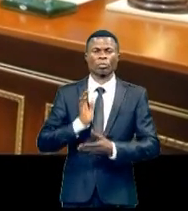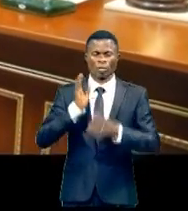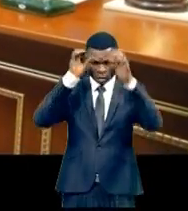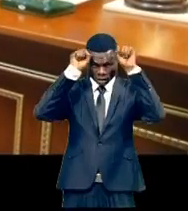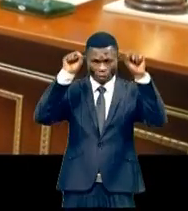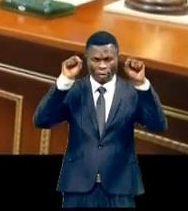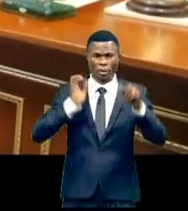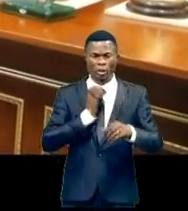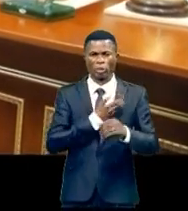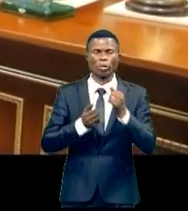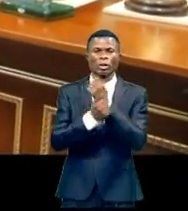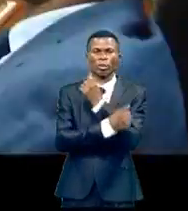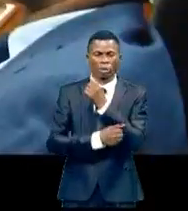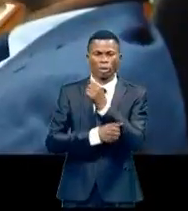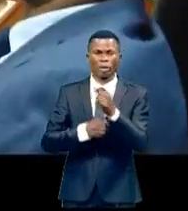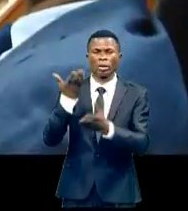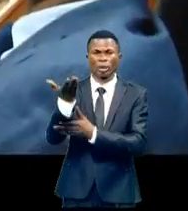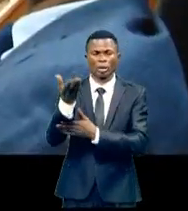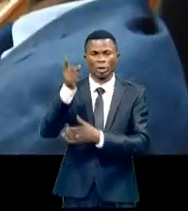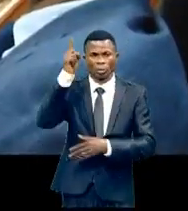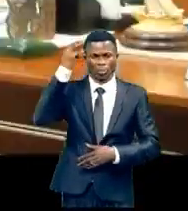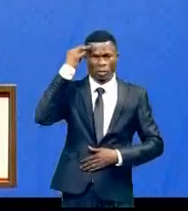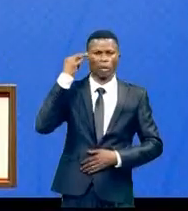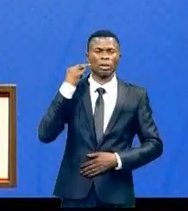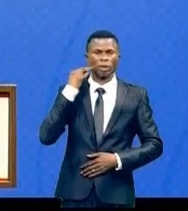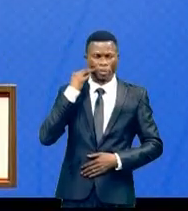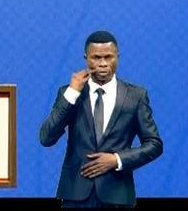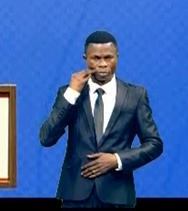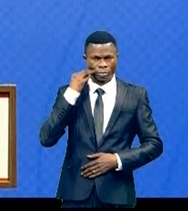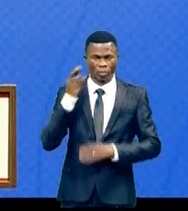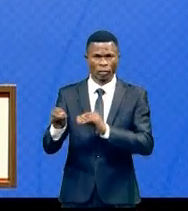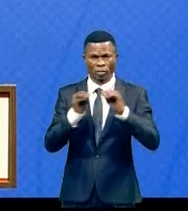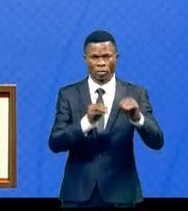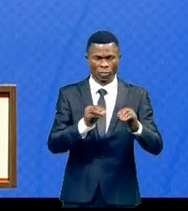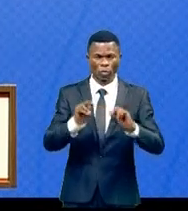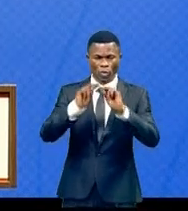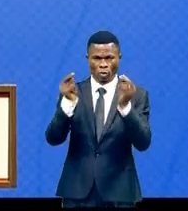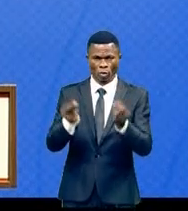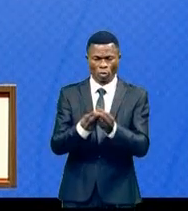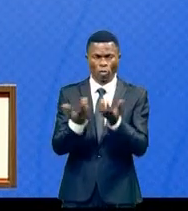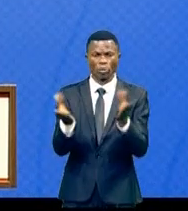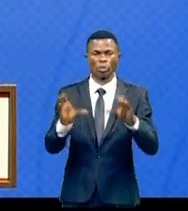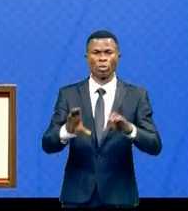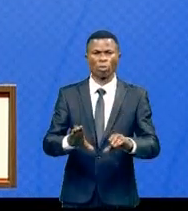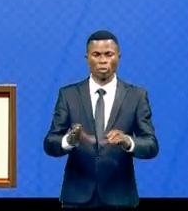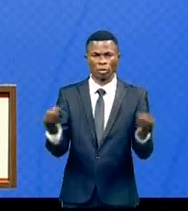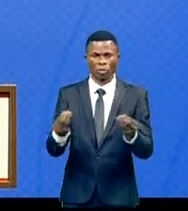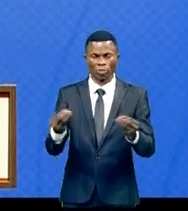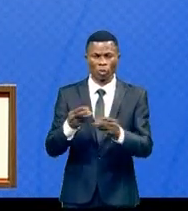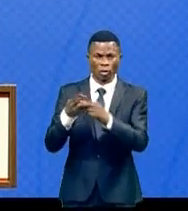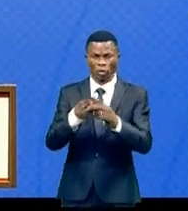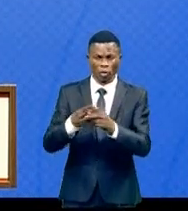la République a invité le Premier ministre à mettre en place une cellule de crise en vue de suivre